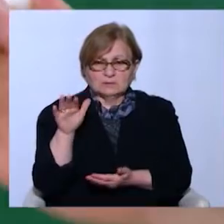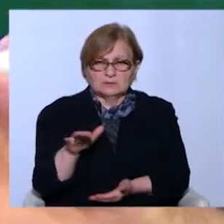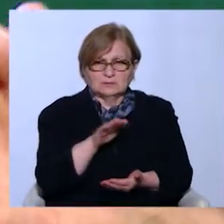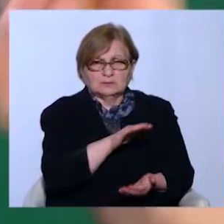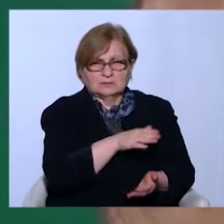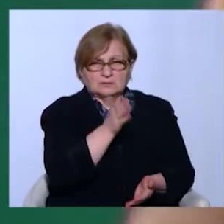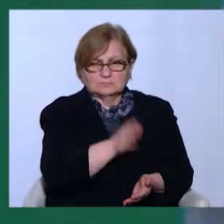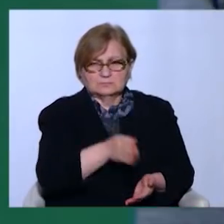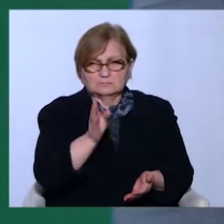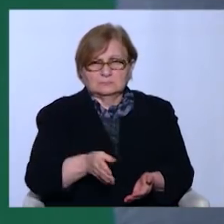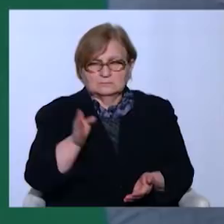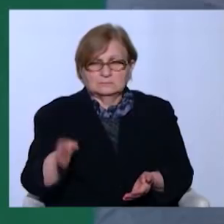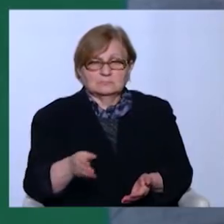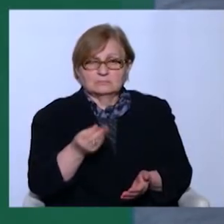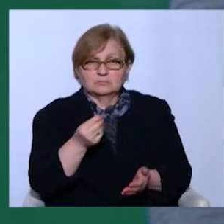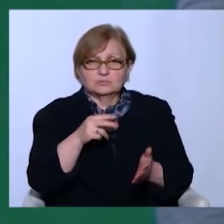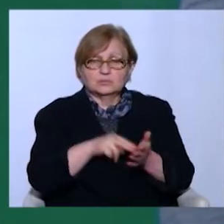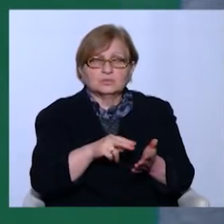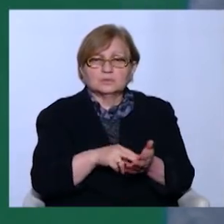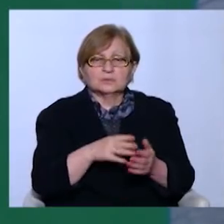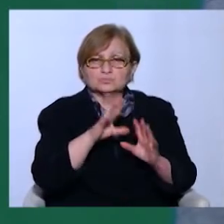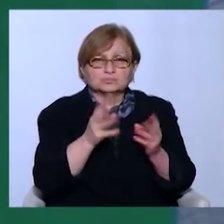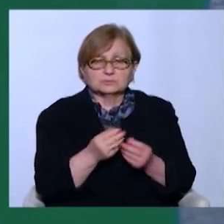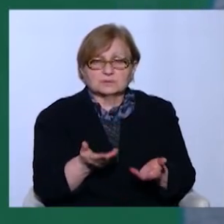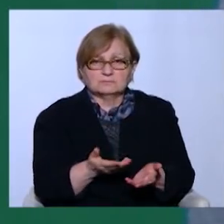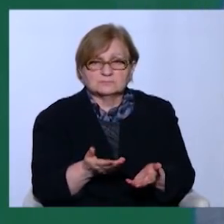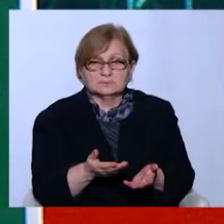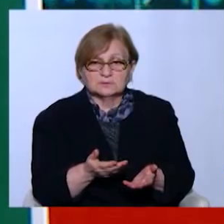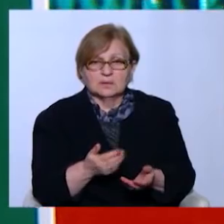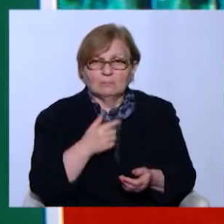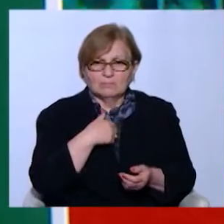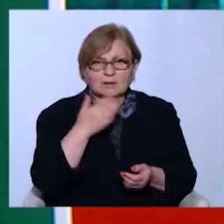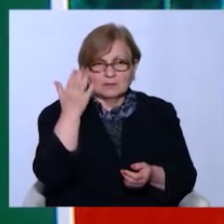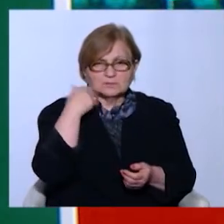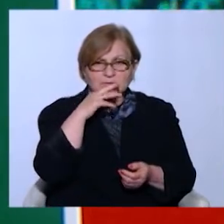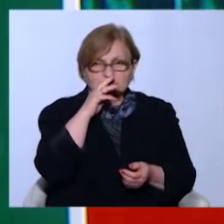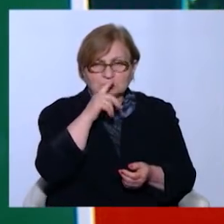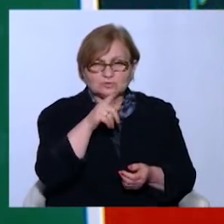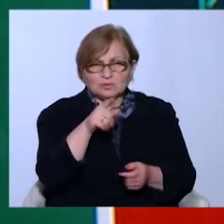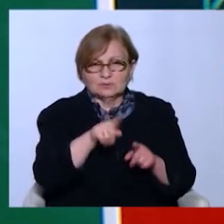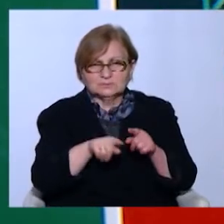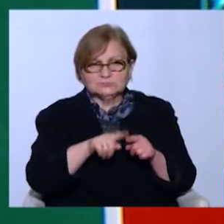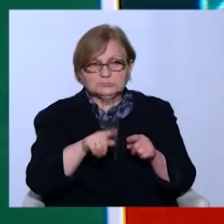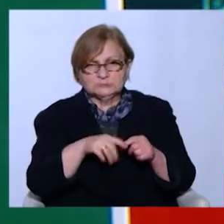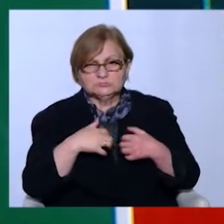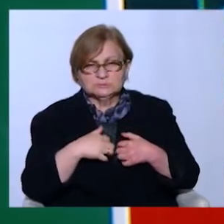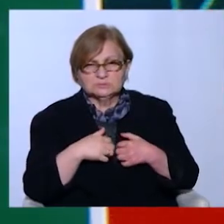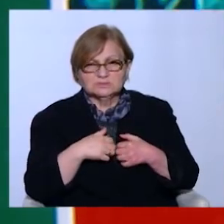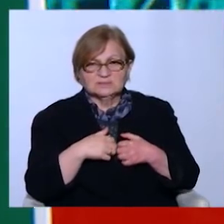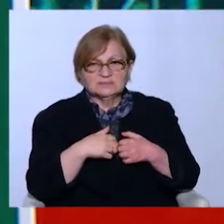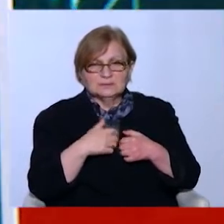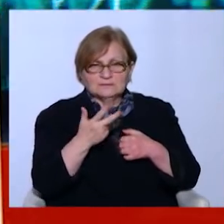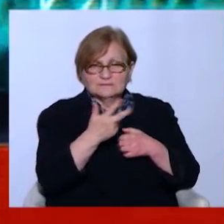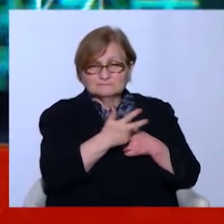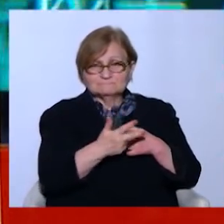350 სანტიმეტრიანი კუნძი მივიღოთ? აი აქ ვიჩქარე მე. და თქვი რომ რადგან 3